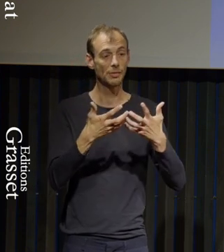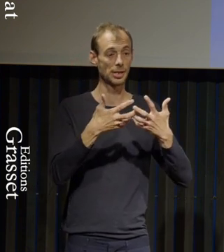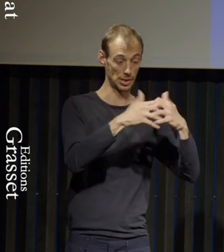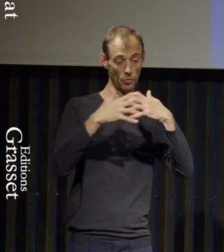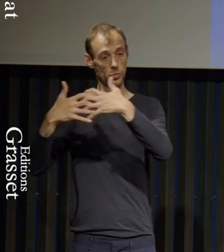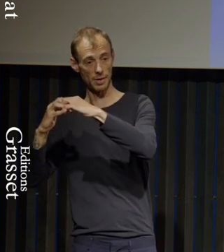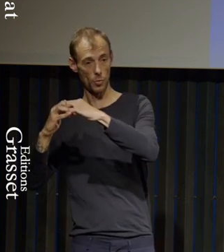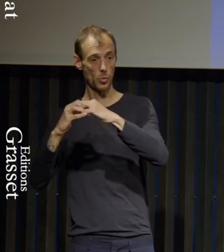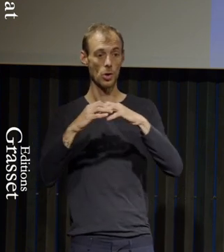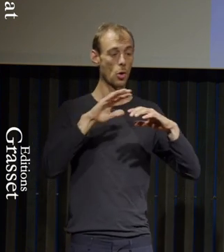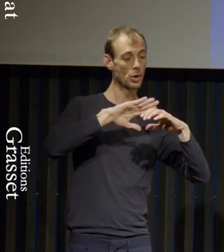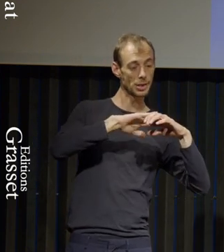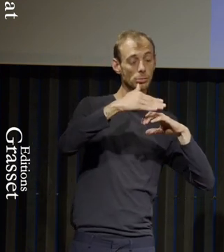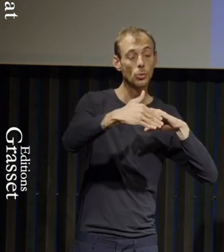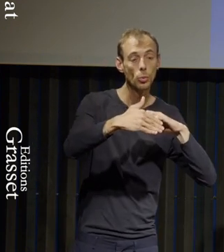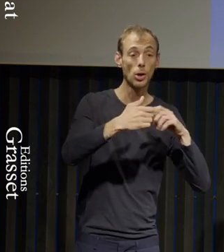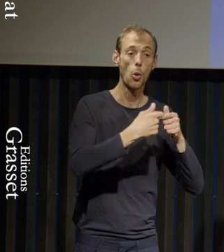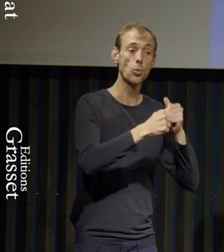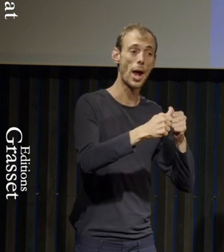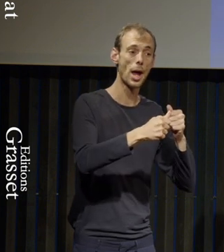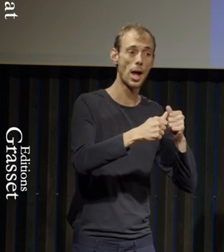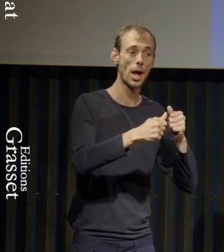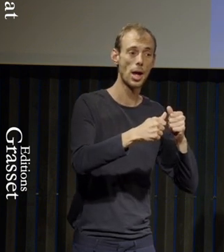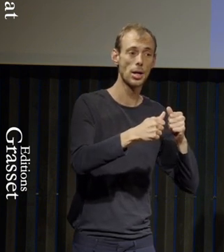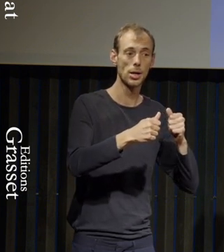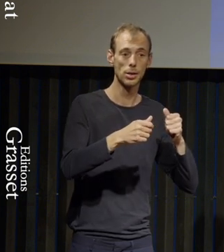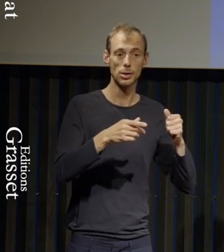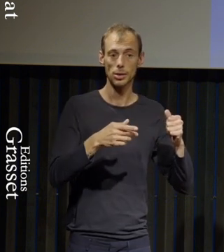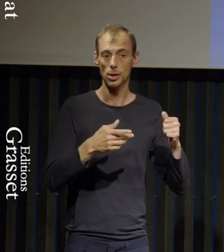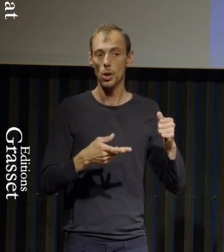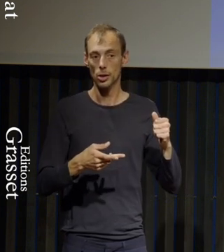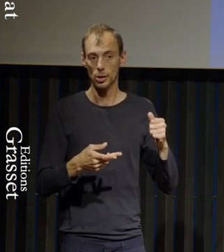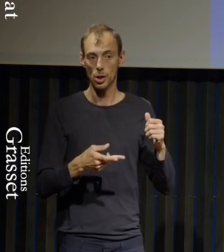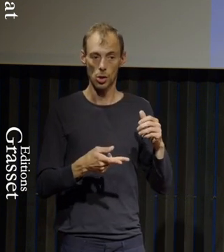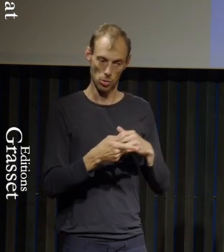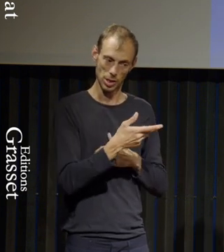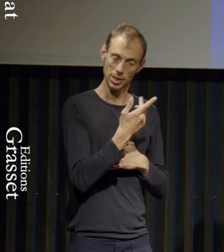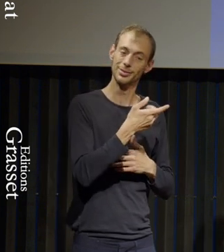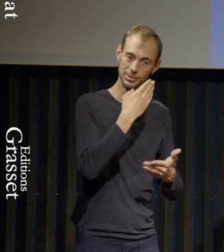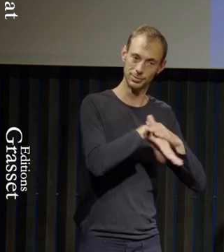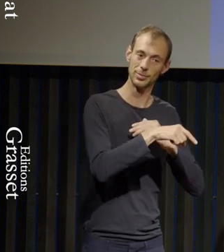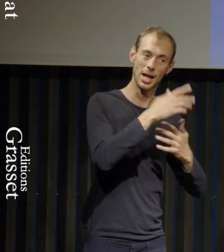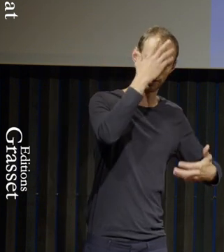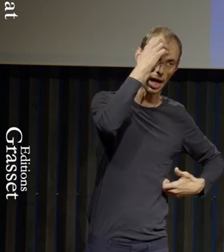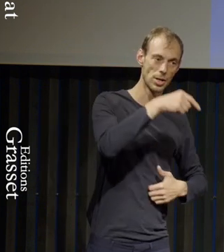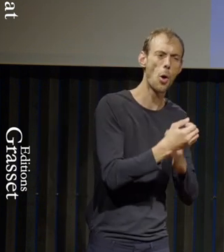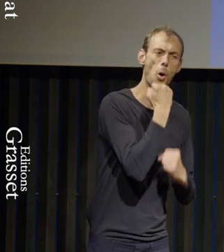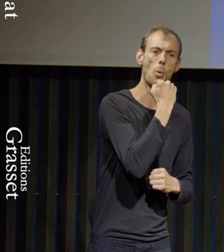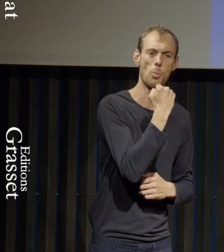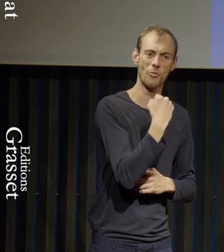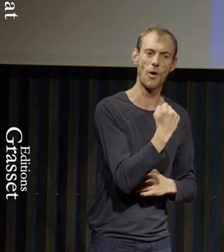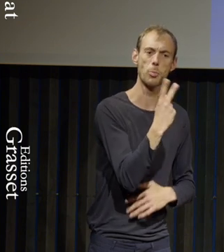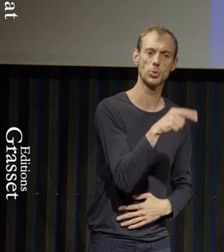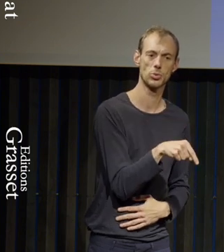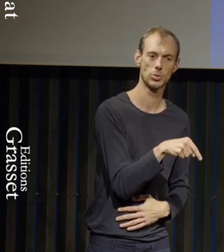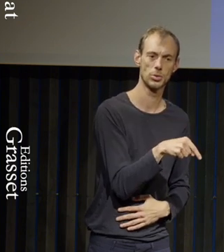cérébrales distantes, elle est plus robuste, elle est plus fiable chez le singe que chez l'homme. C'est-à-dire que quand